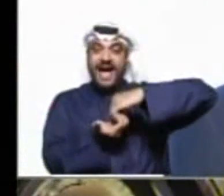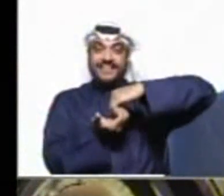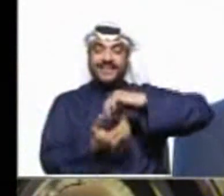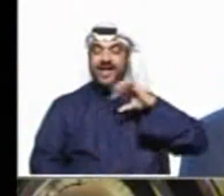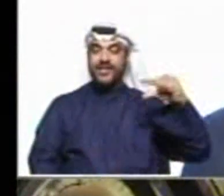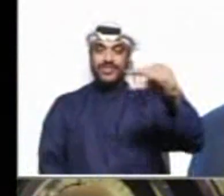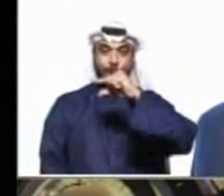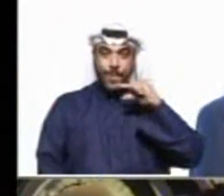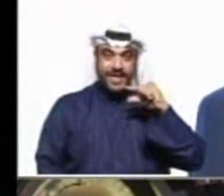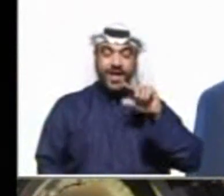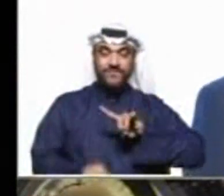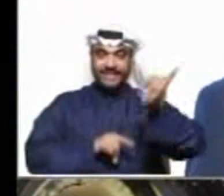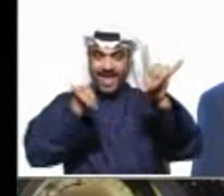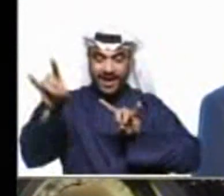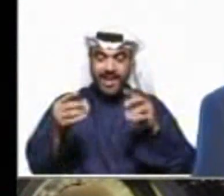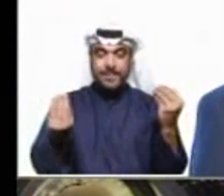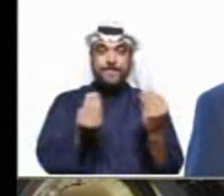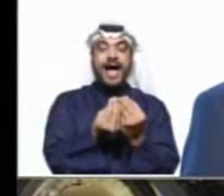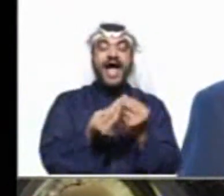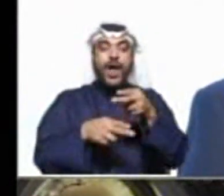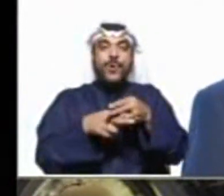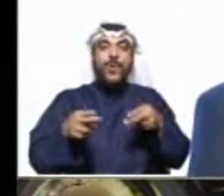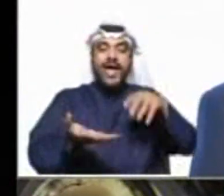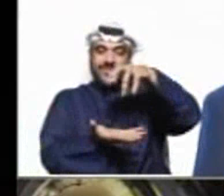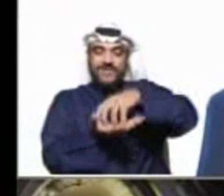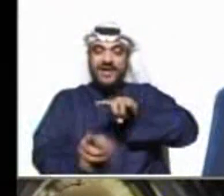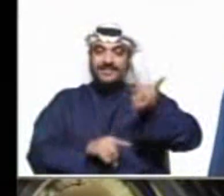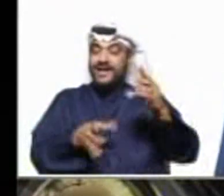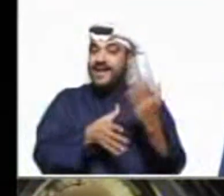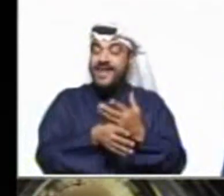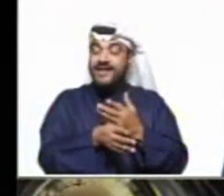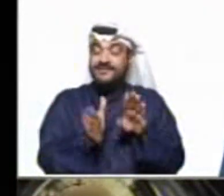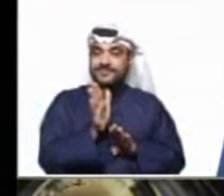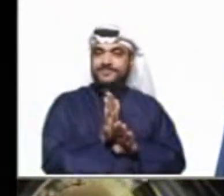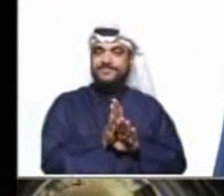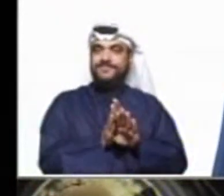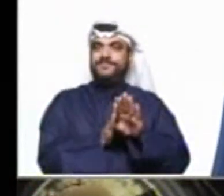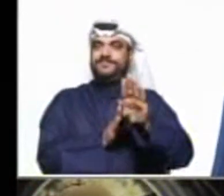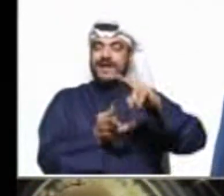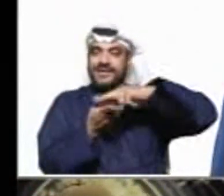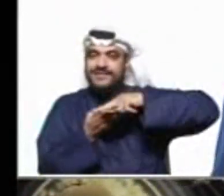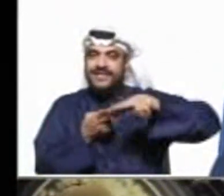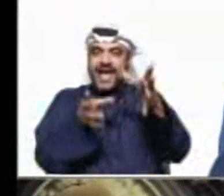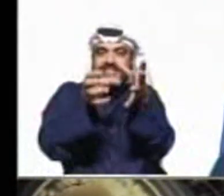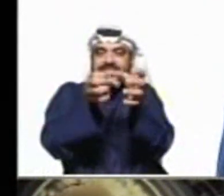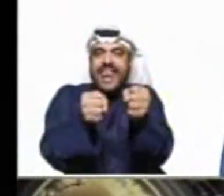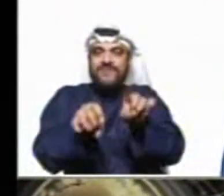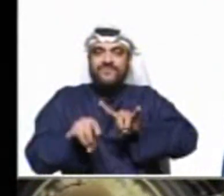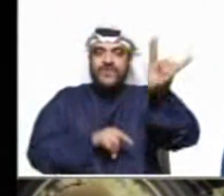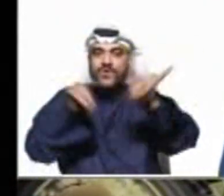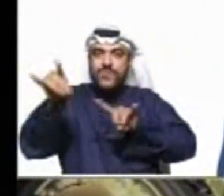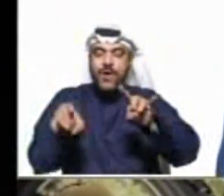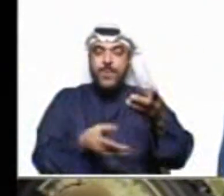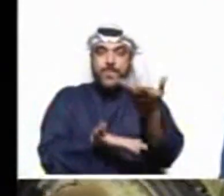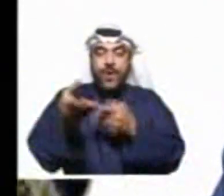والإدارة العامة للطيران المدني الكويتي بهدف النهوض بمستويات السلامة في مجال الطيران المدني وتوطيد